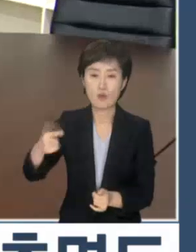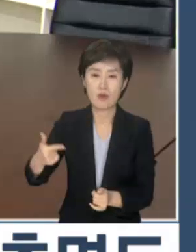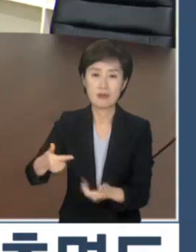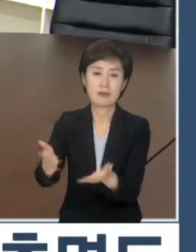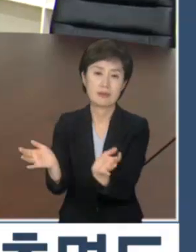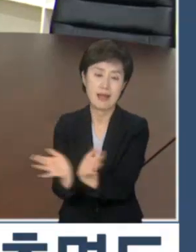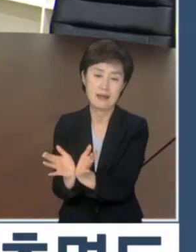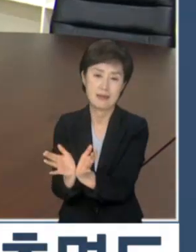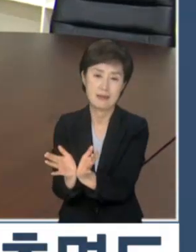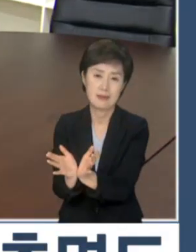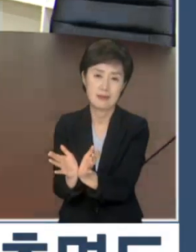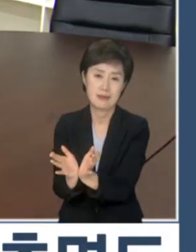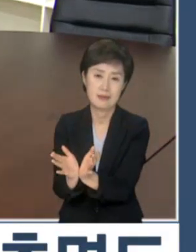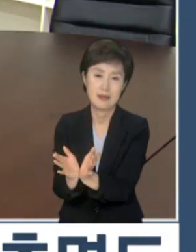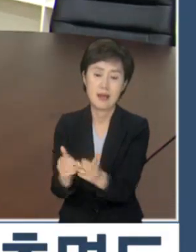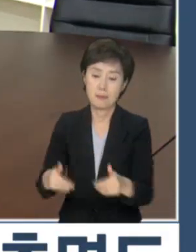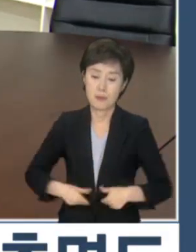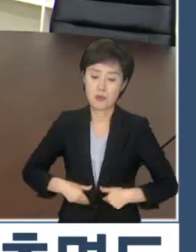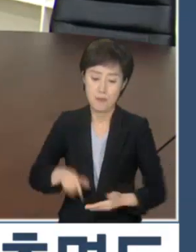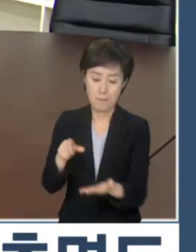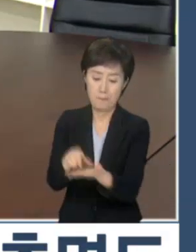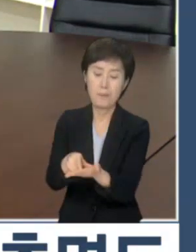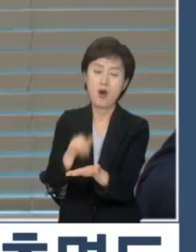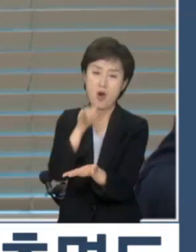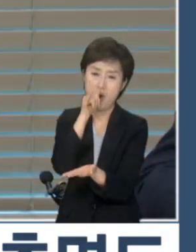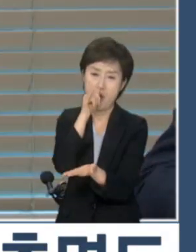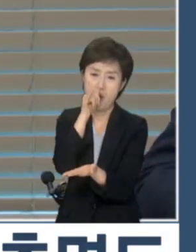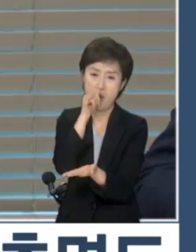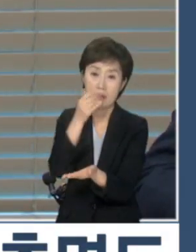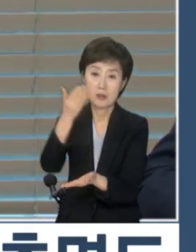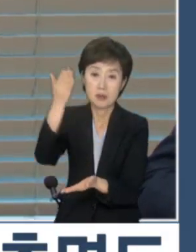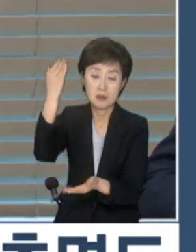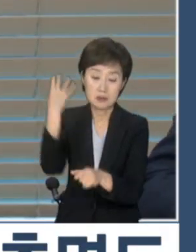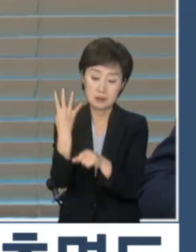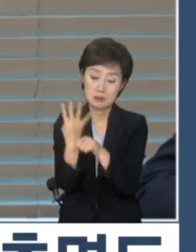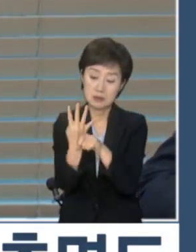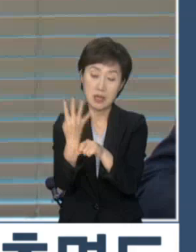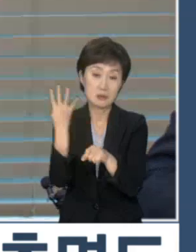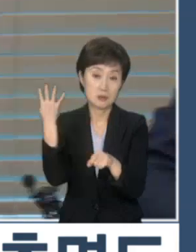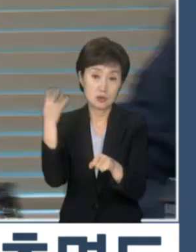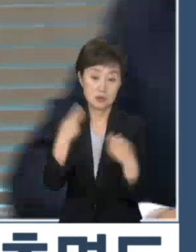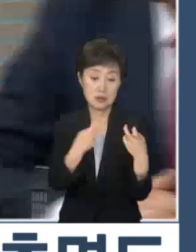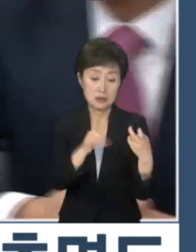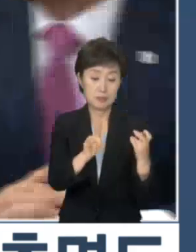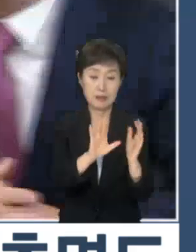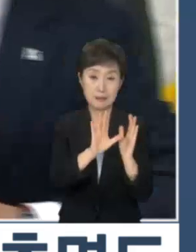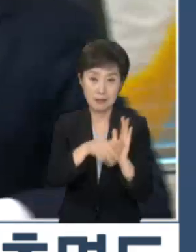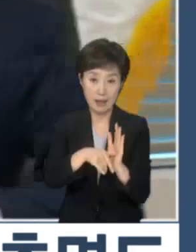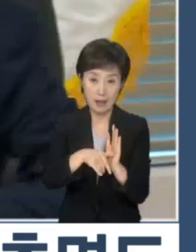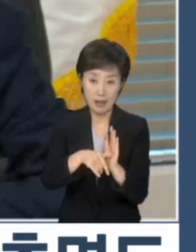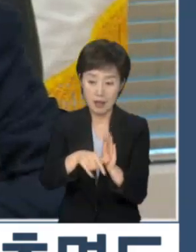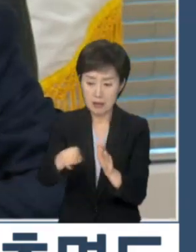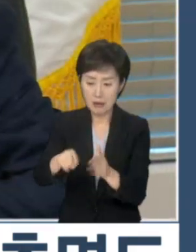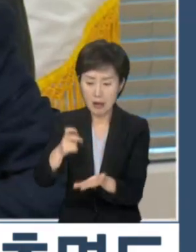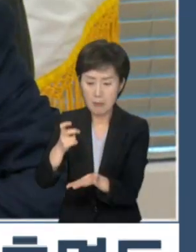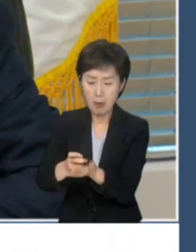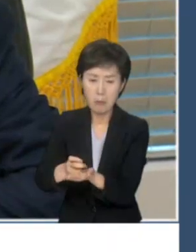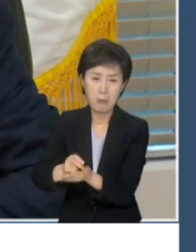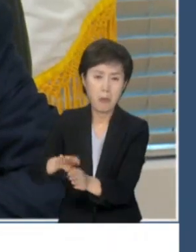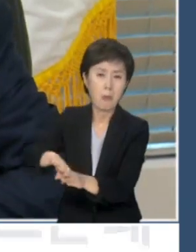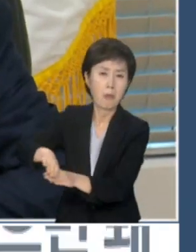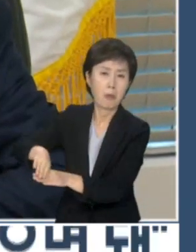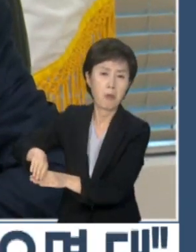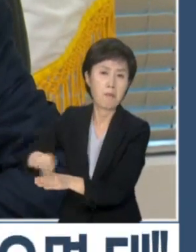있습니다. 그것은 지금 지난번 20대 총선에서는 그 구성이 돼 있는 부분을 실행을 하지 않았는데